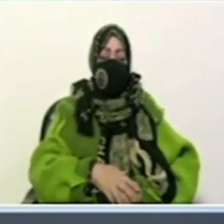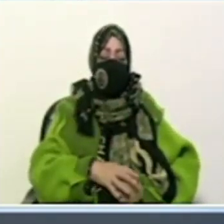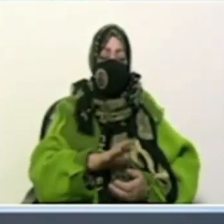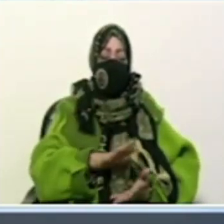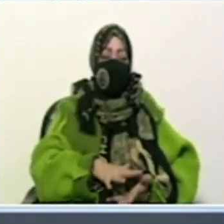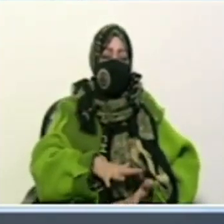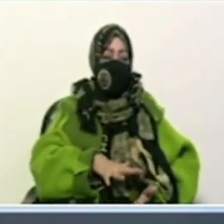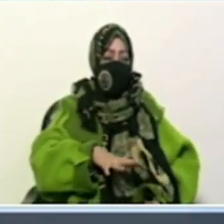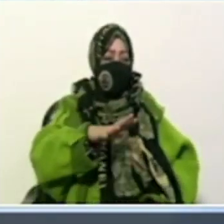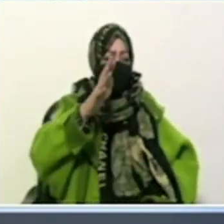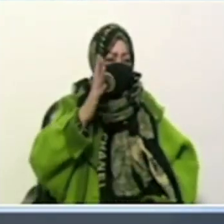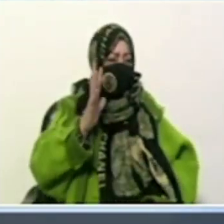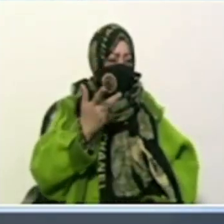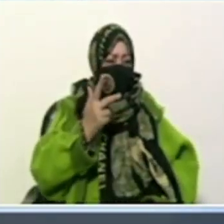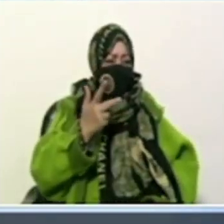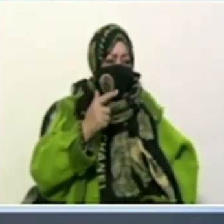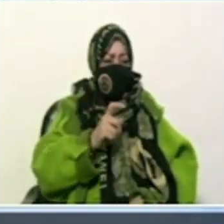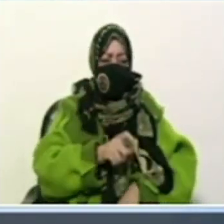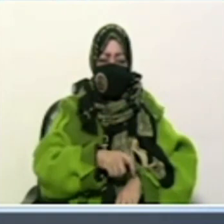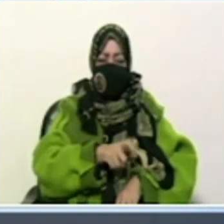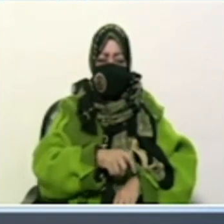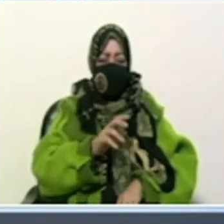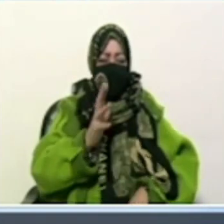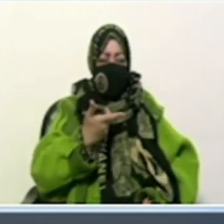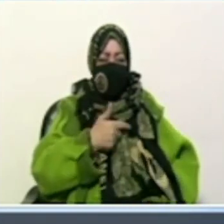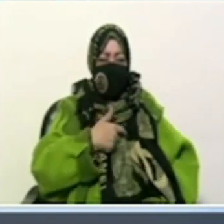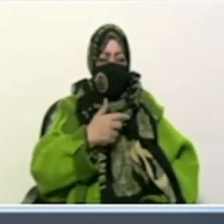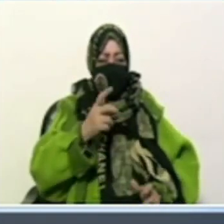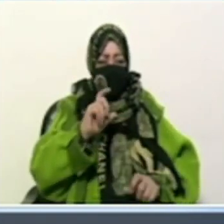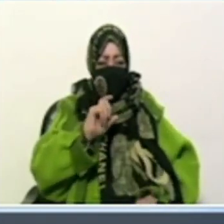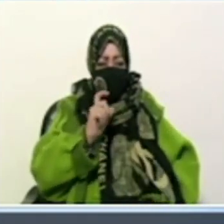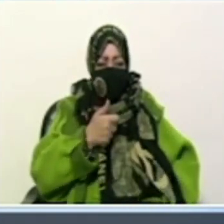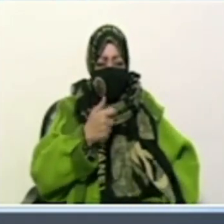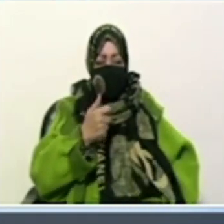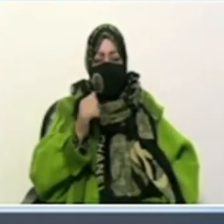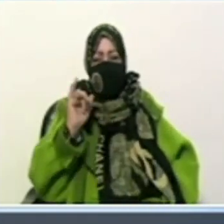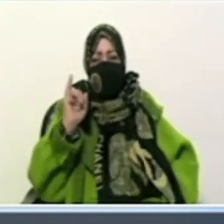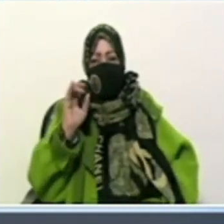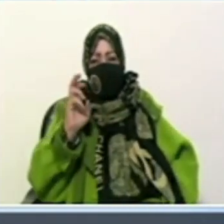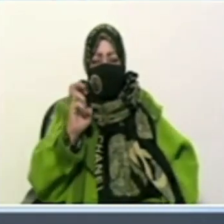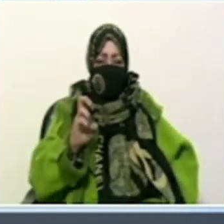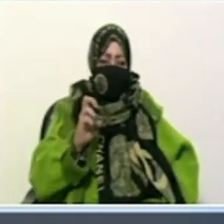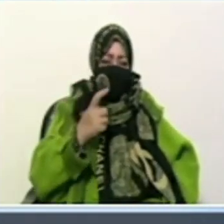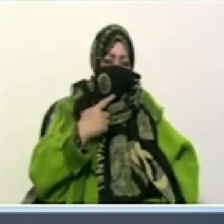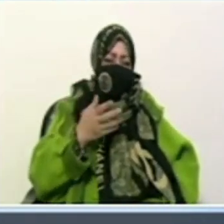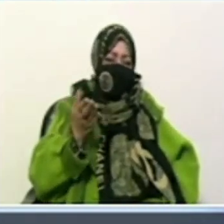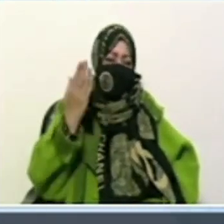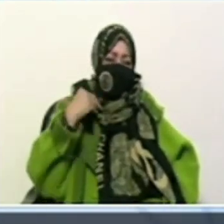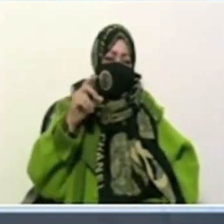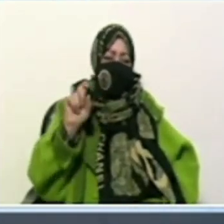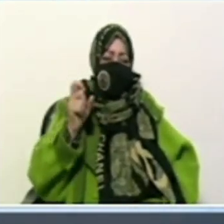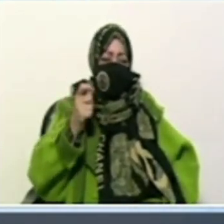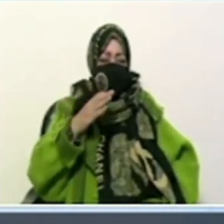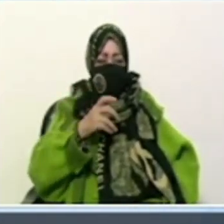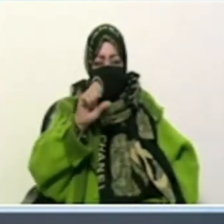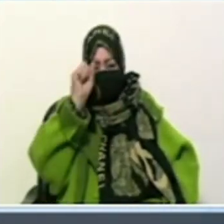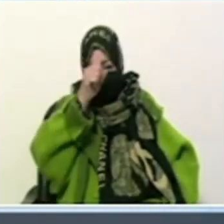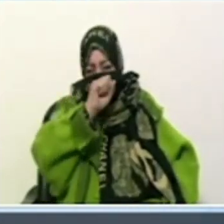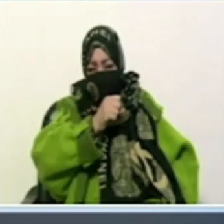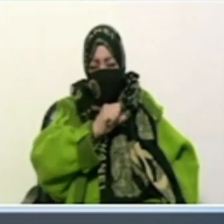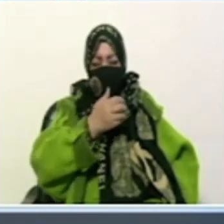وإلا في رمضان وإلا قبل رمضان، فتحددي. المهم تبيني الوقت الذي بلغ